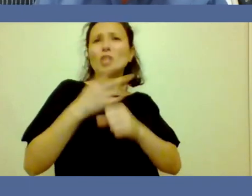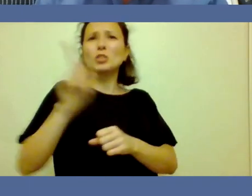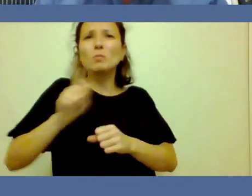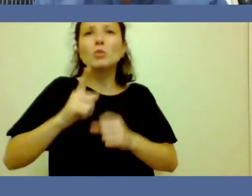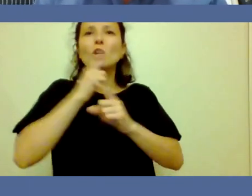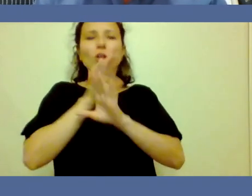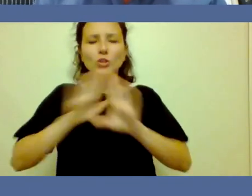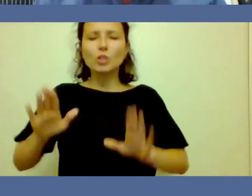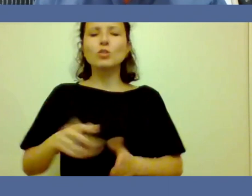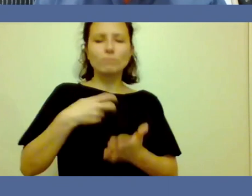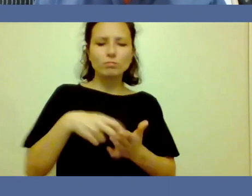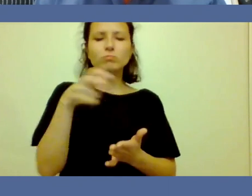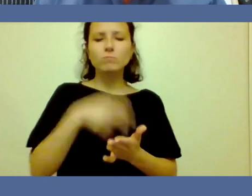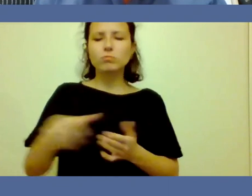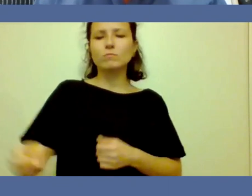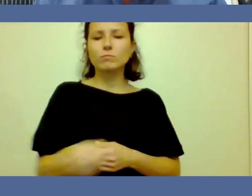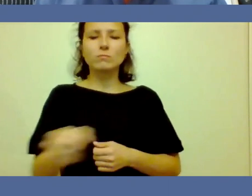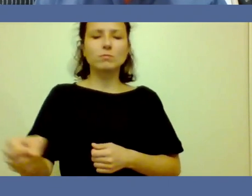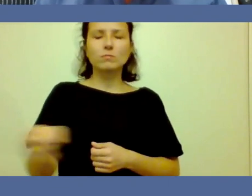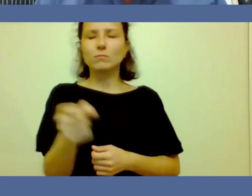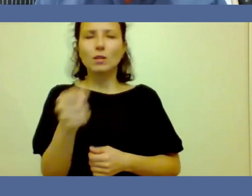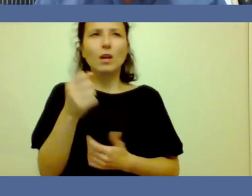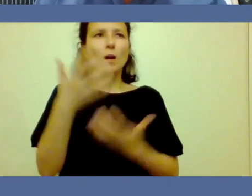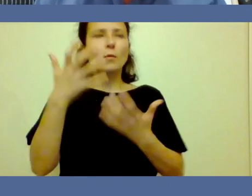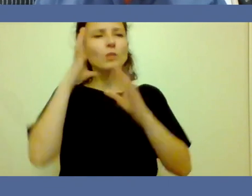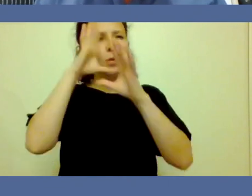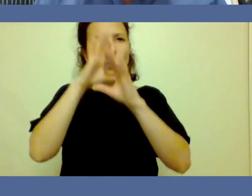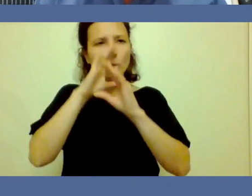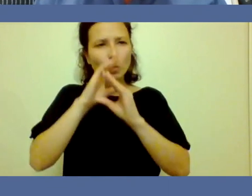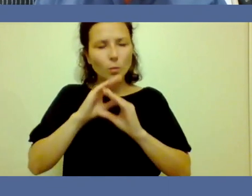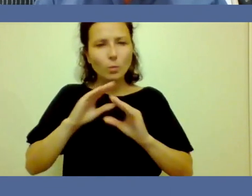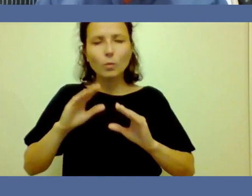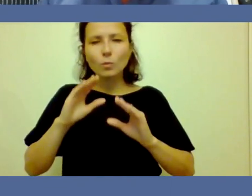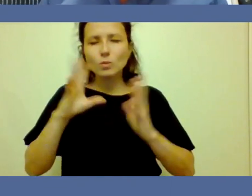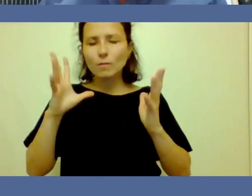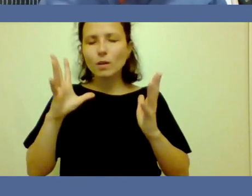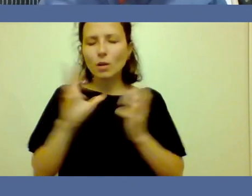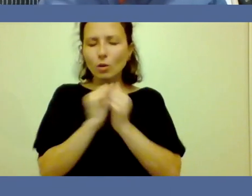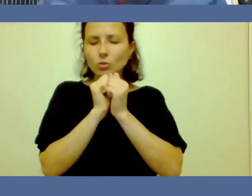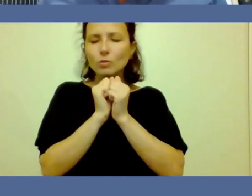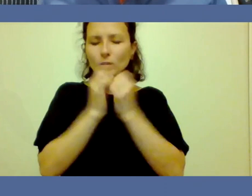żeby osiągnąć taki poziom jakiegoś, no, minimalnego, ale zen, tak? Żeby po prostu